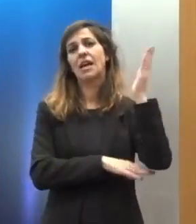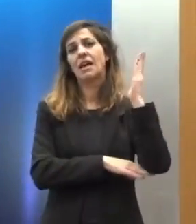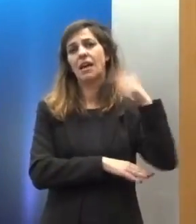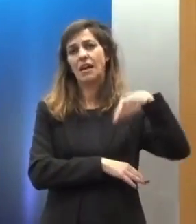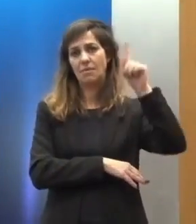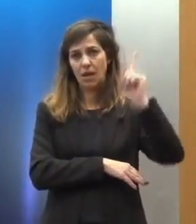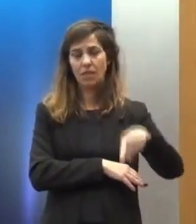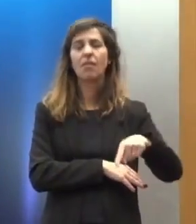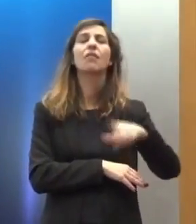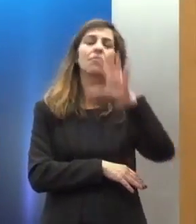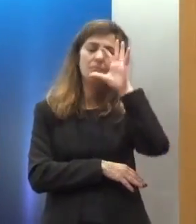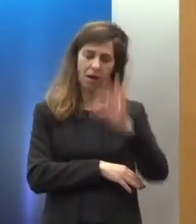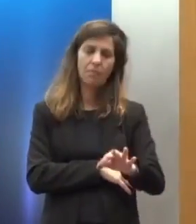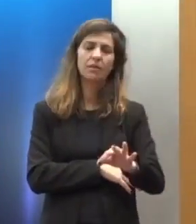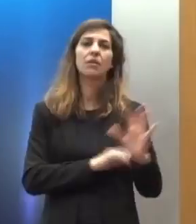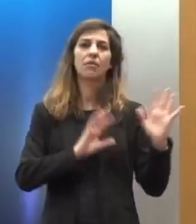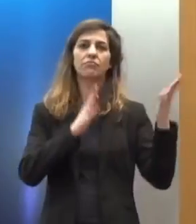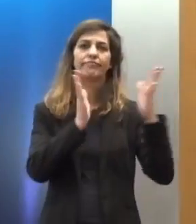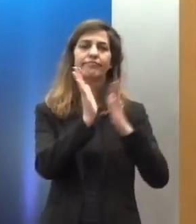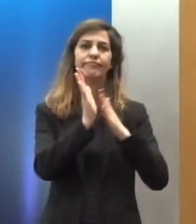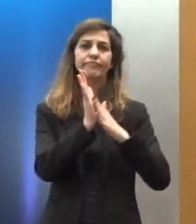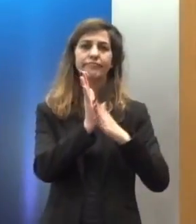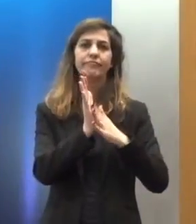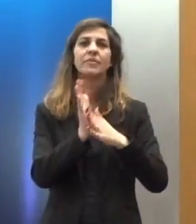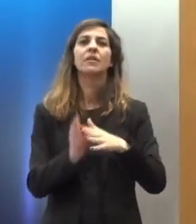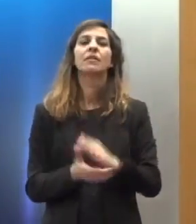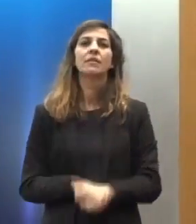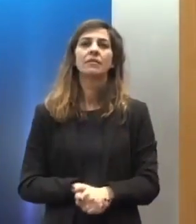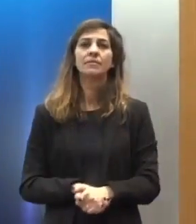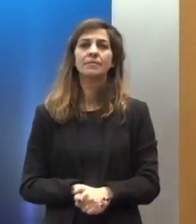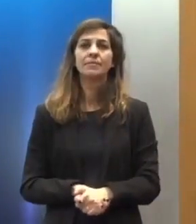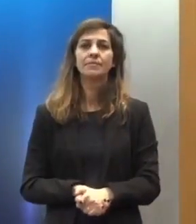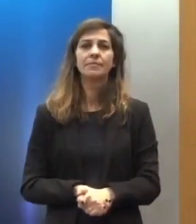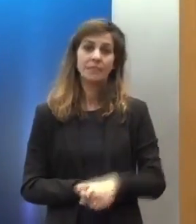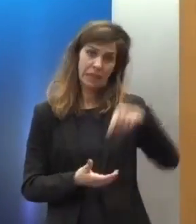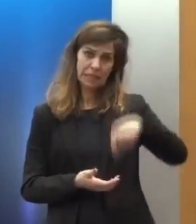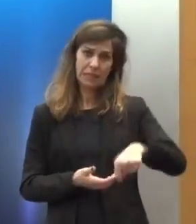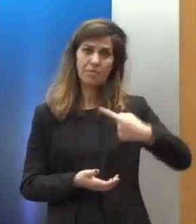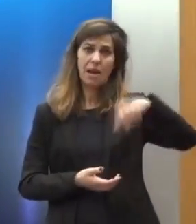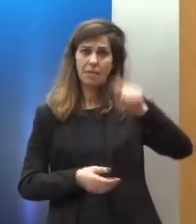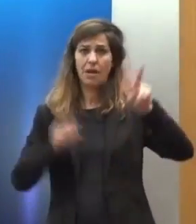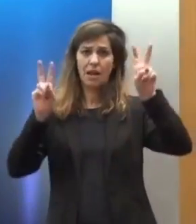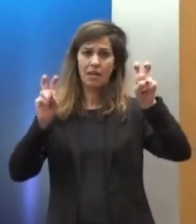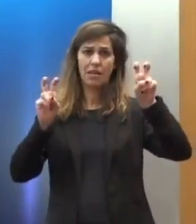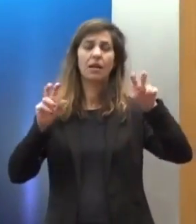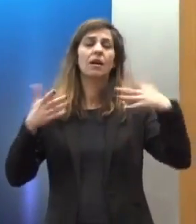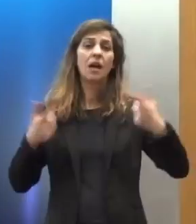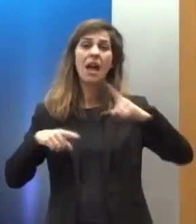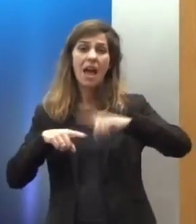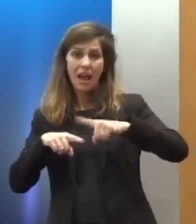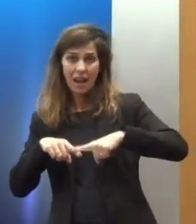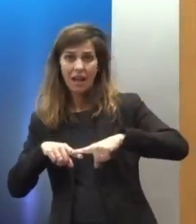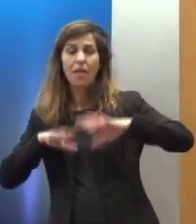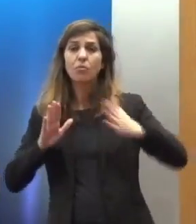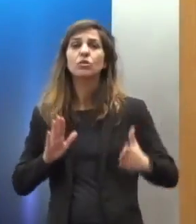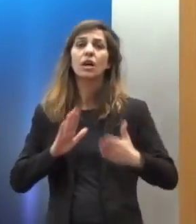την συγκεκριμένη ημερίδα, η οποία έχει τον τίτλο «Η Ελλάδα ενώπιον των Διεθνών Οργάνων Προστασίας